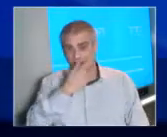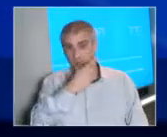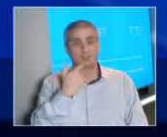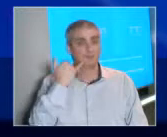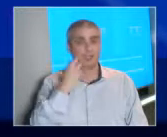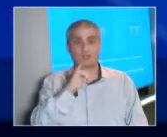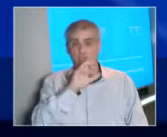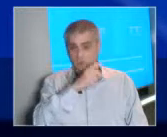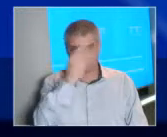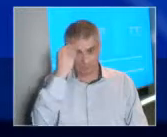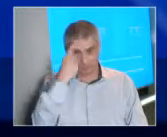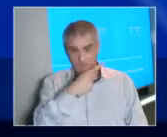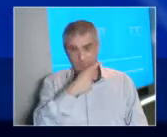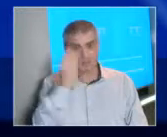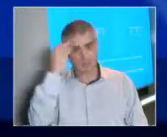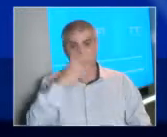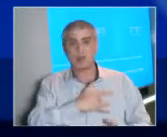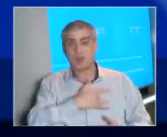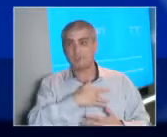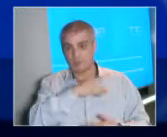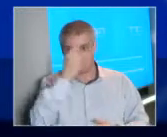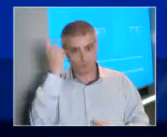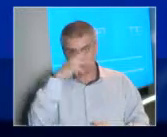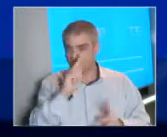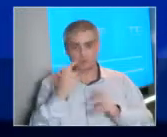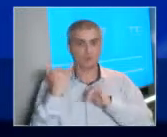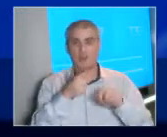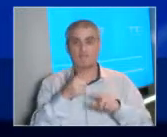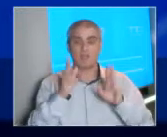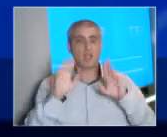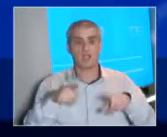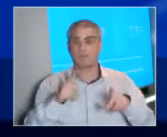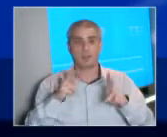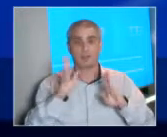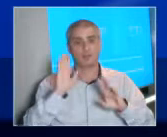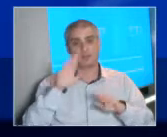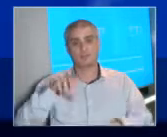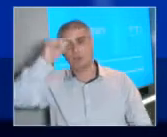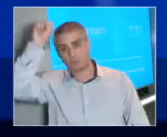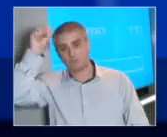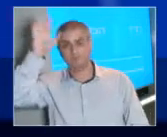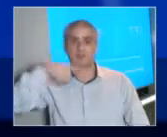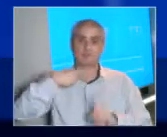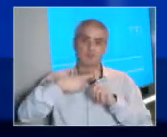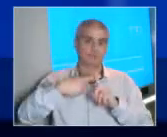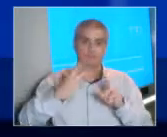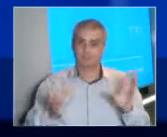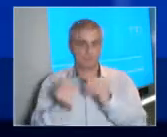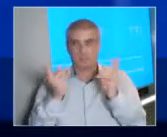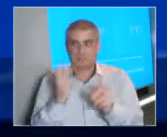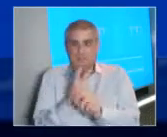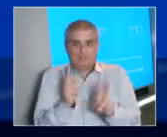יוסף היה לומד לימודי ליבה, הוא היה מבין שאתה לא יכול להביא לפה גם, הם לא יכולים להיות גם קומוניסטים וגם נוצרים. זה לא עובד